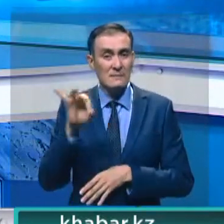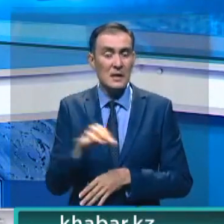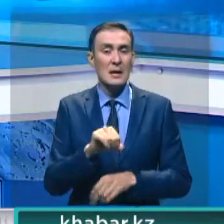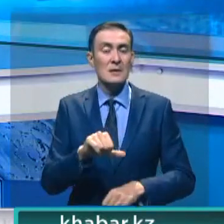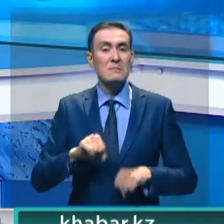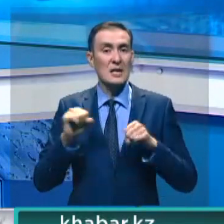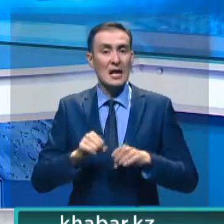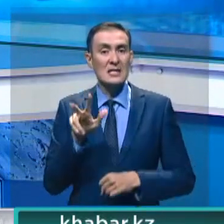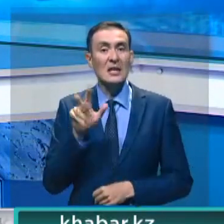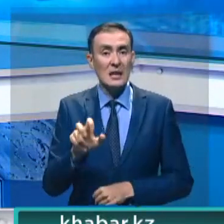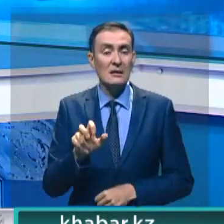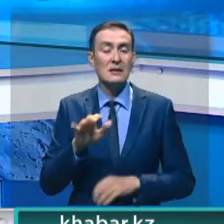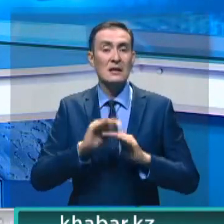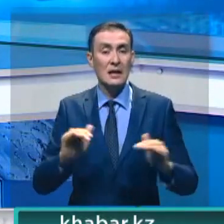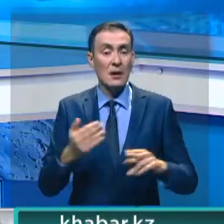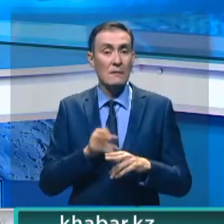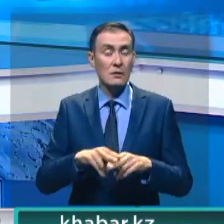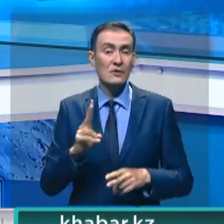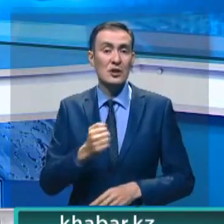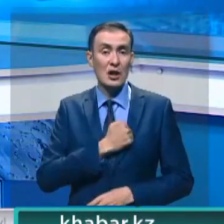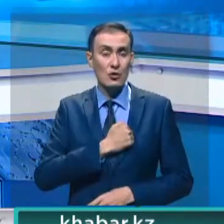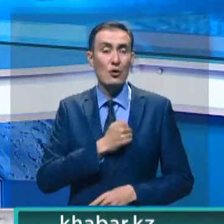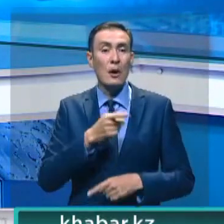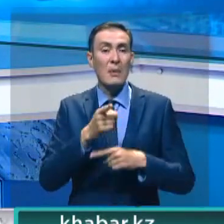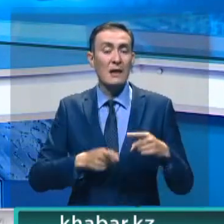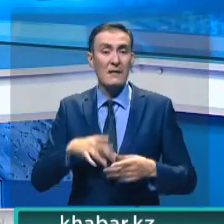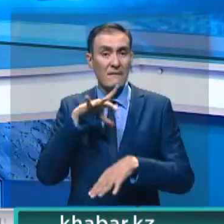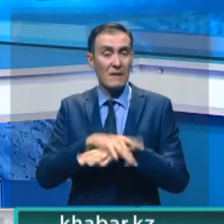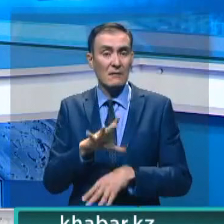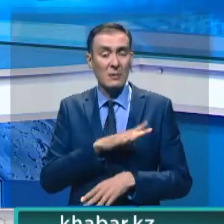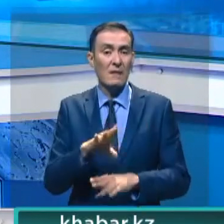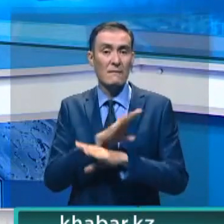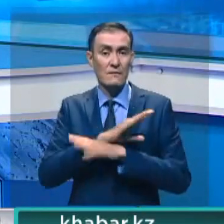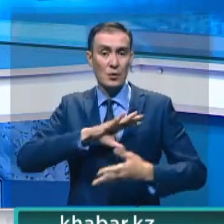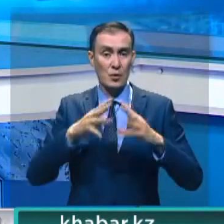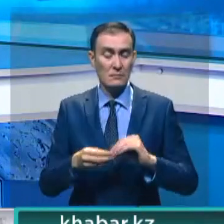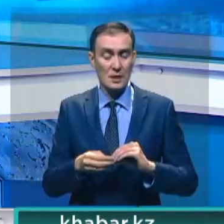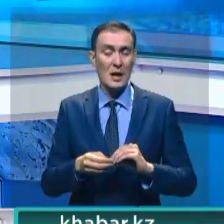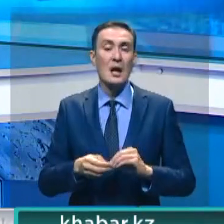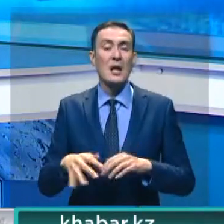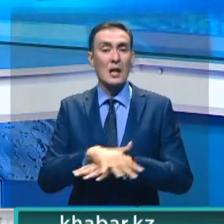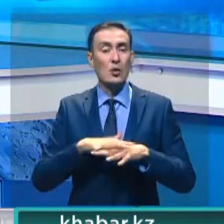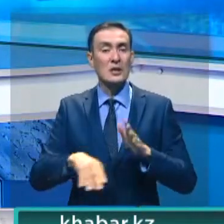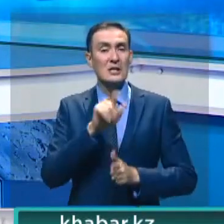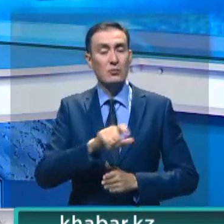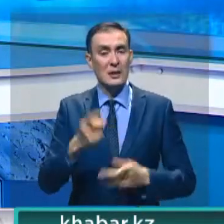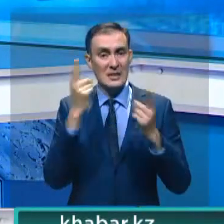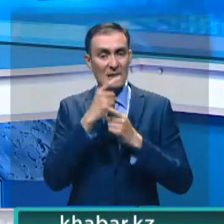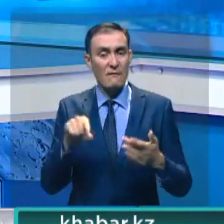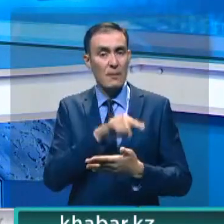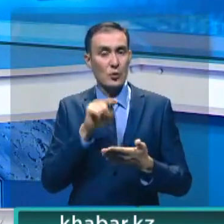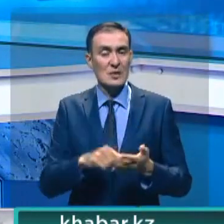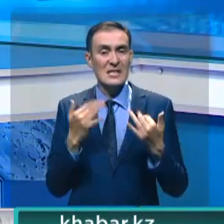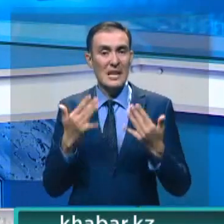пытались 300 несовершеннолетних. И, к большому сожалению, половина случаев с летальным исходом. Народные избранники заявляют,